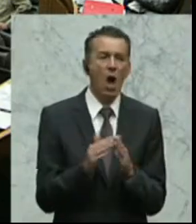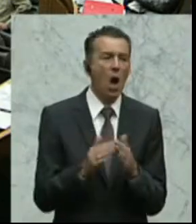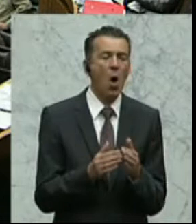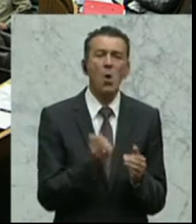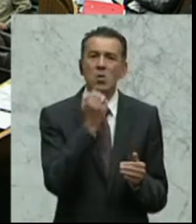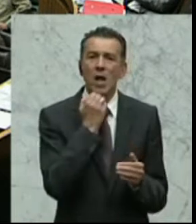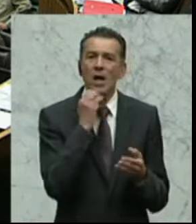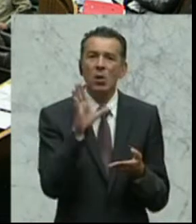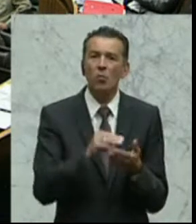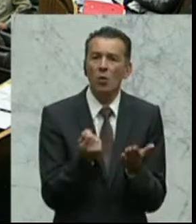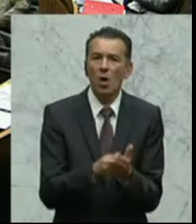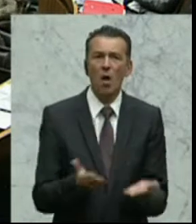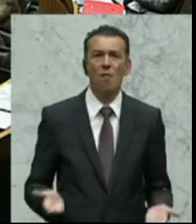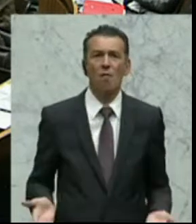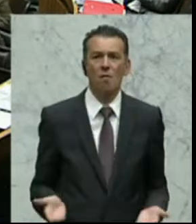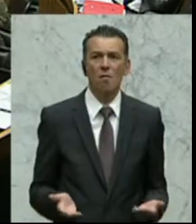leisten können?